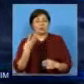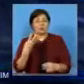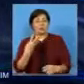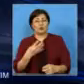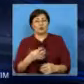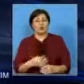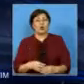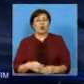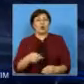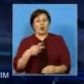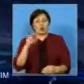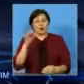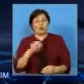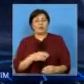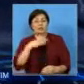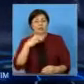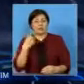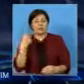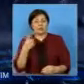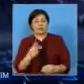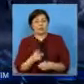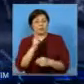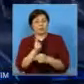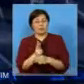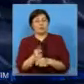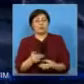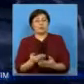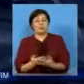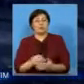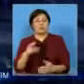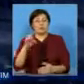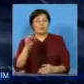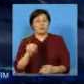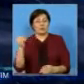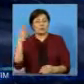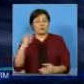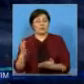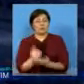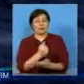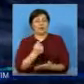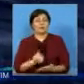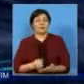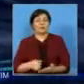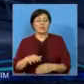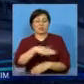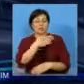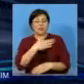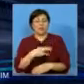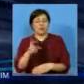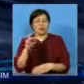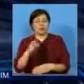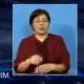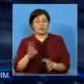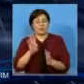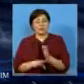атылған қоянның еті, 16 калибрлі бір ұңғылы аңшы мылтығы және прожектор табылды. Ауыл тұрғыны дала қояндарын заңсыз атып